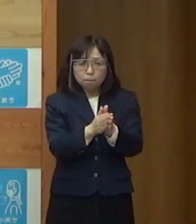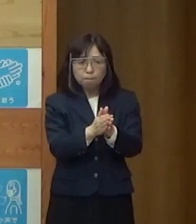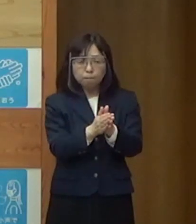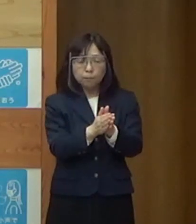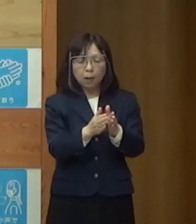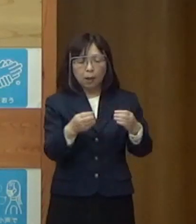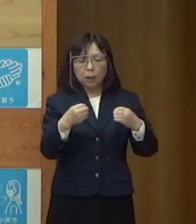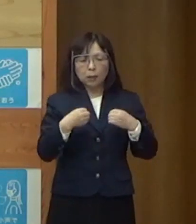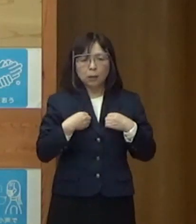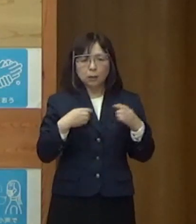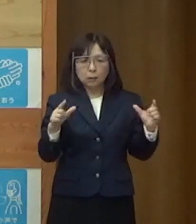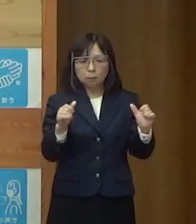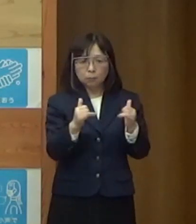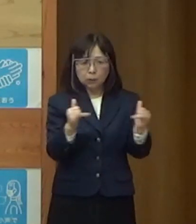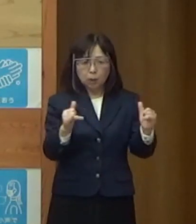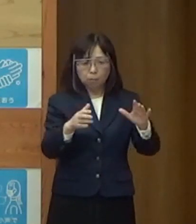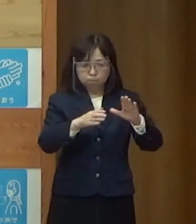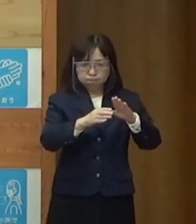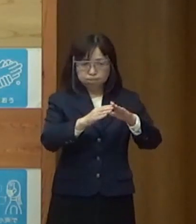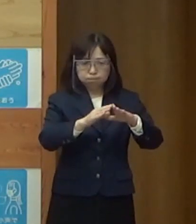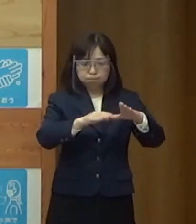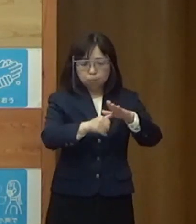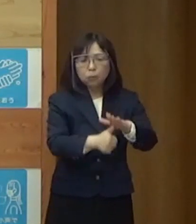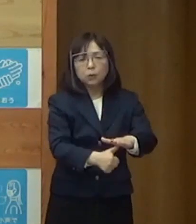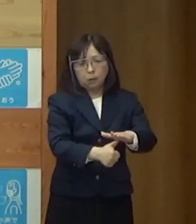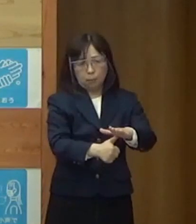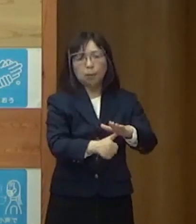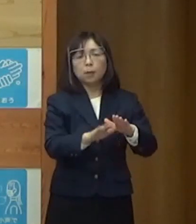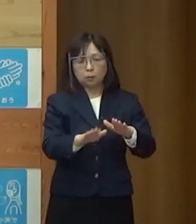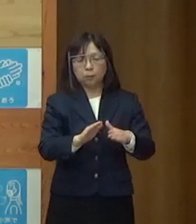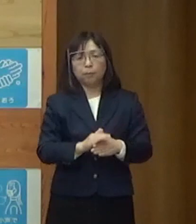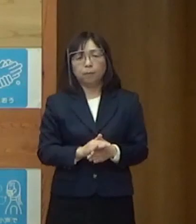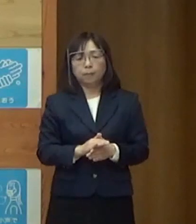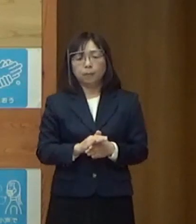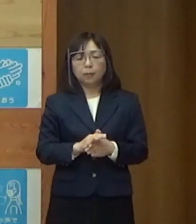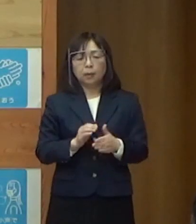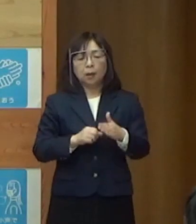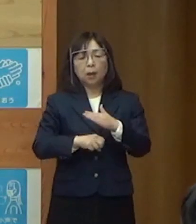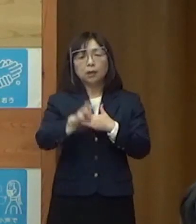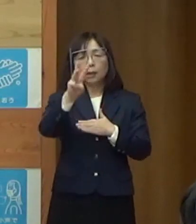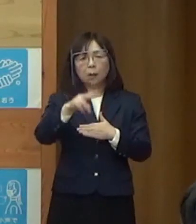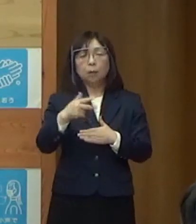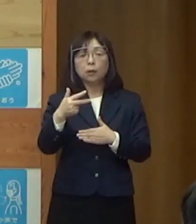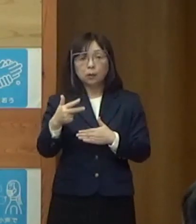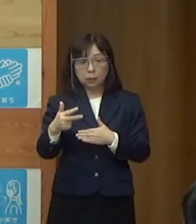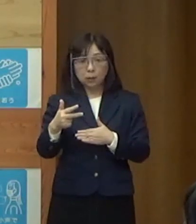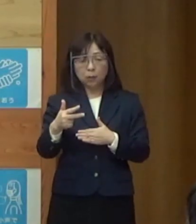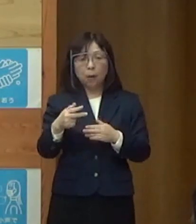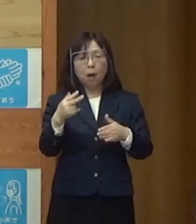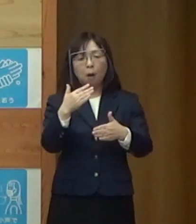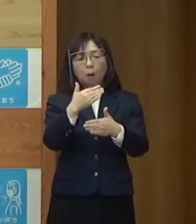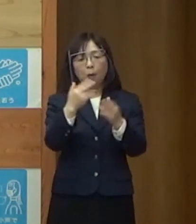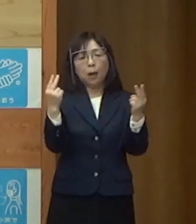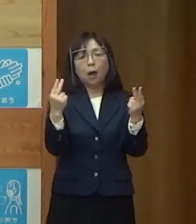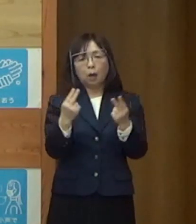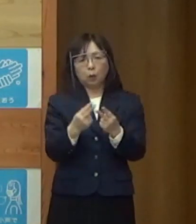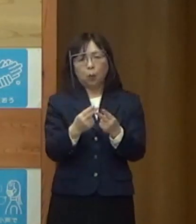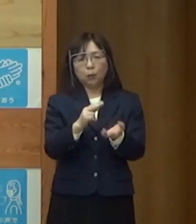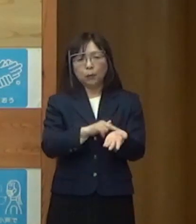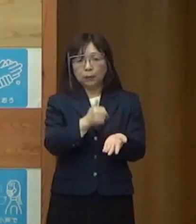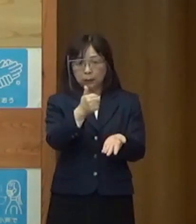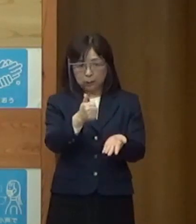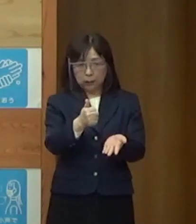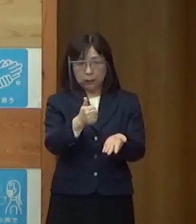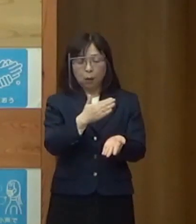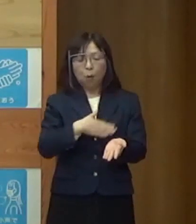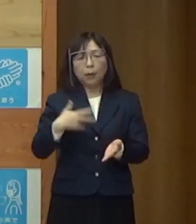の抑え込みに当たっています。まず旭川市でありますが、これまで道の医師と保健師のほか